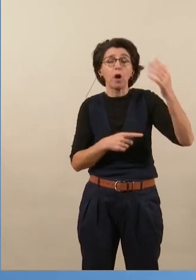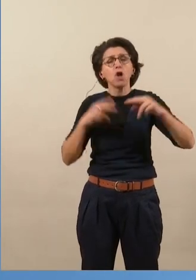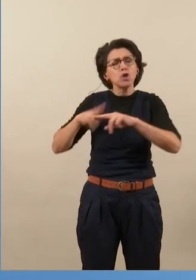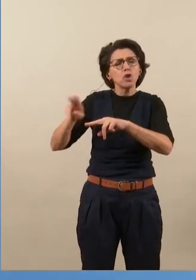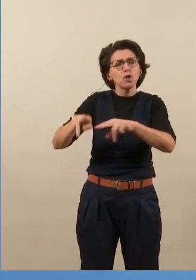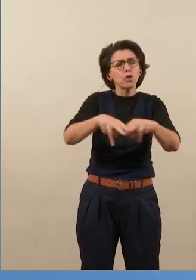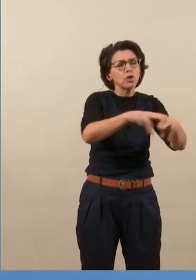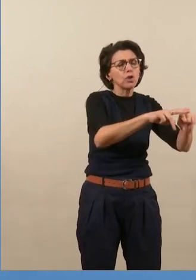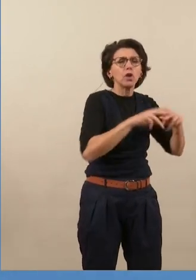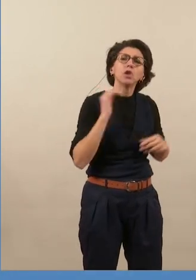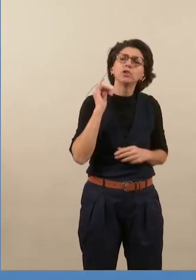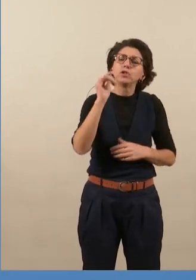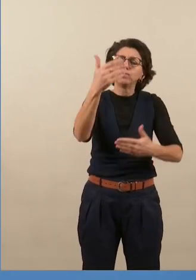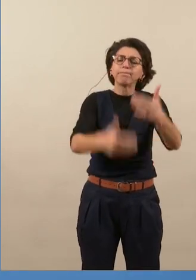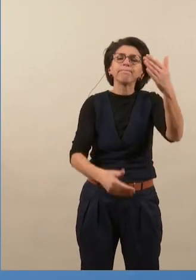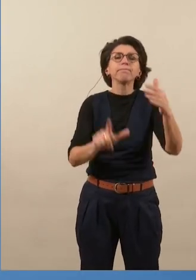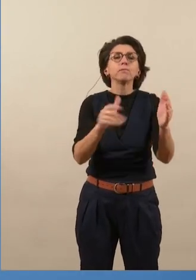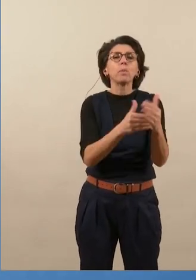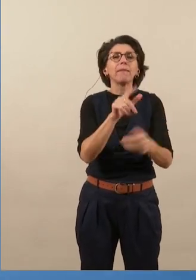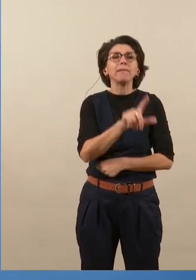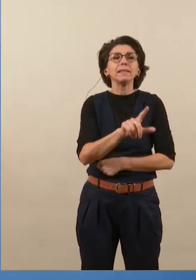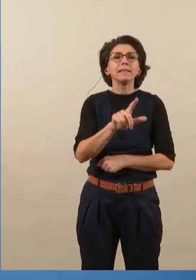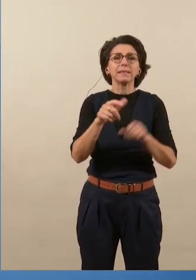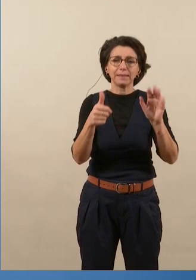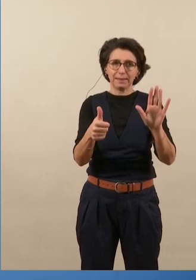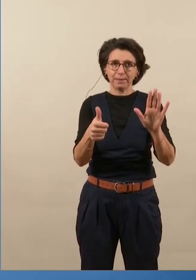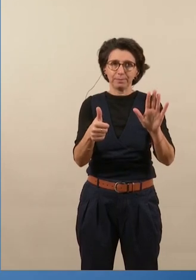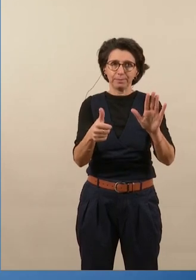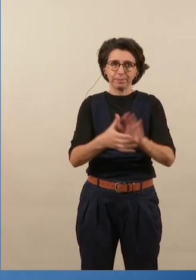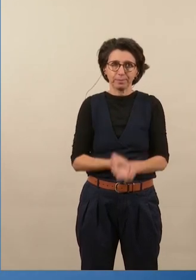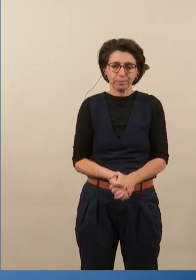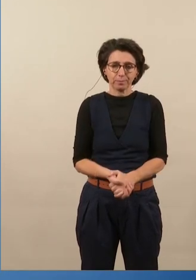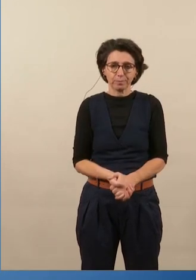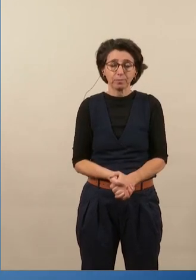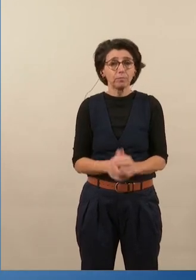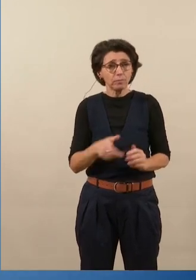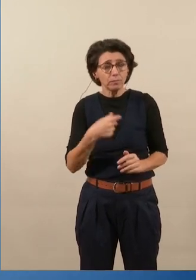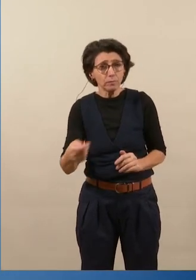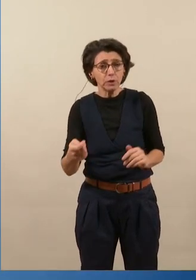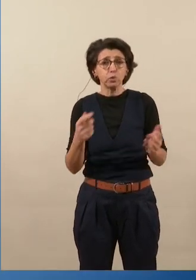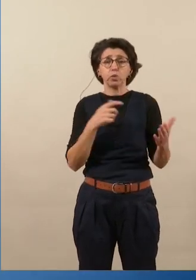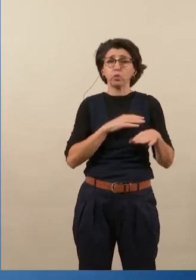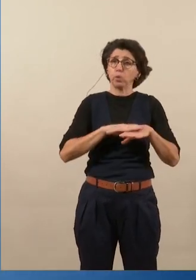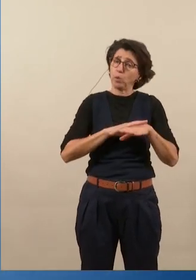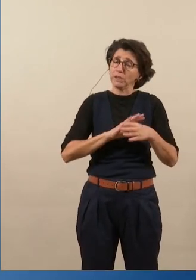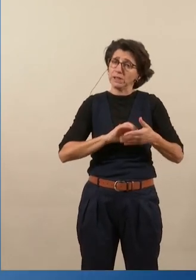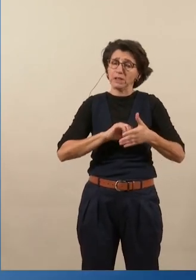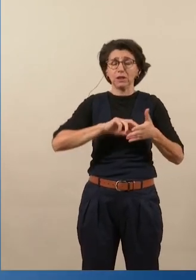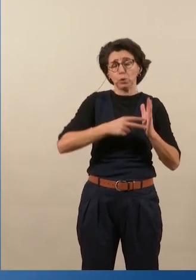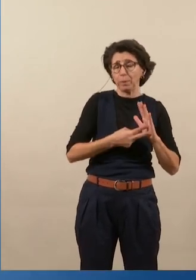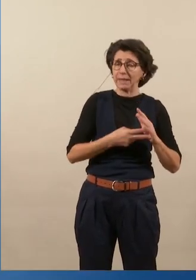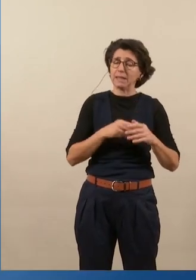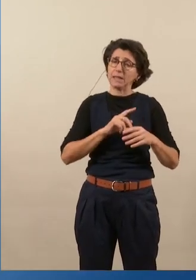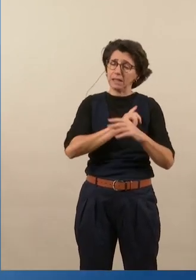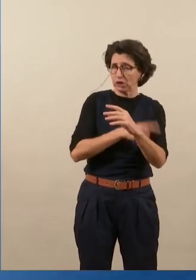s'étaler jusqu'en 2026 nous poursuivons bien entendu notre politique de sobriété énergétique sur notre patrimoine un enjeu